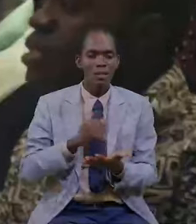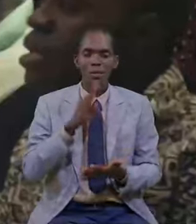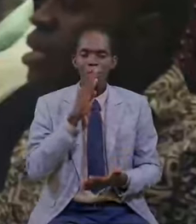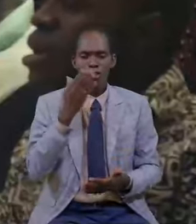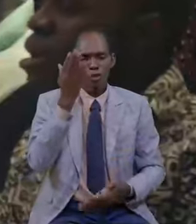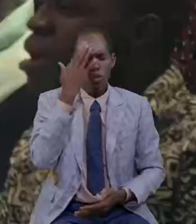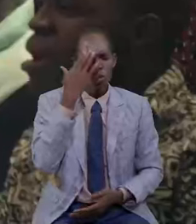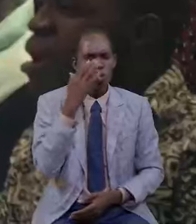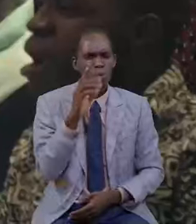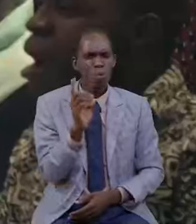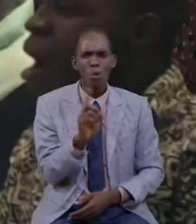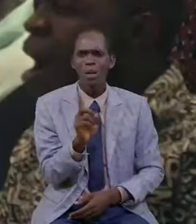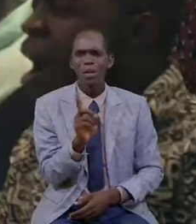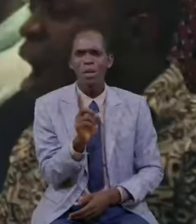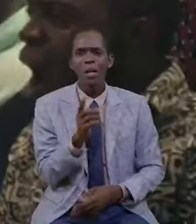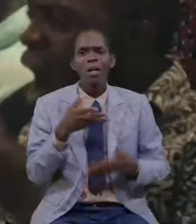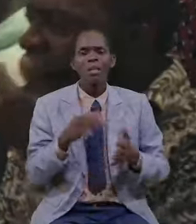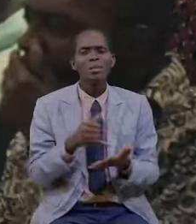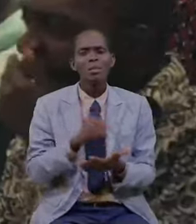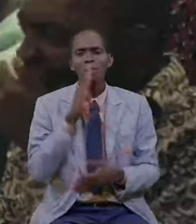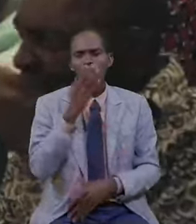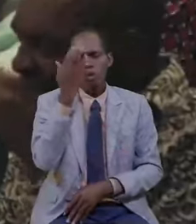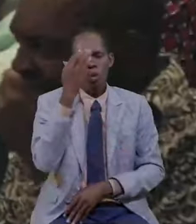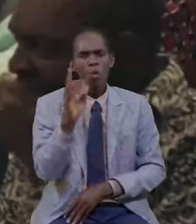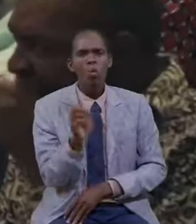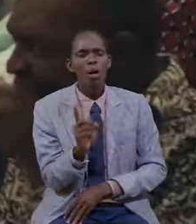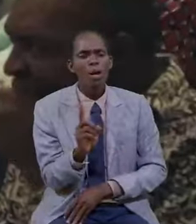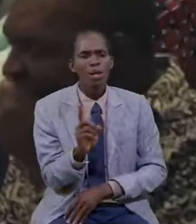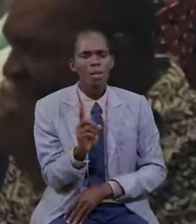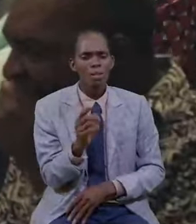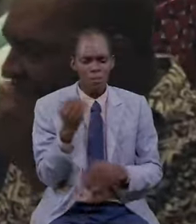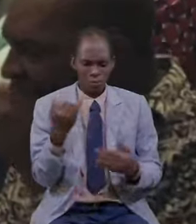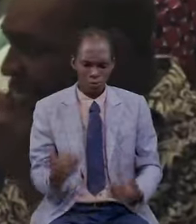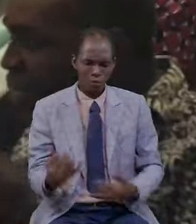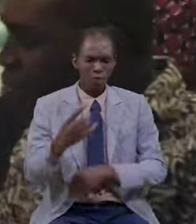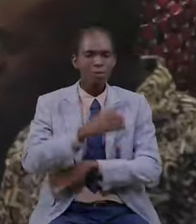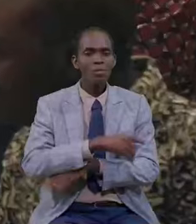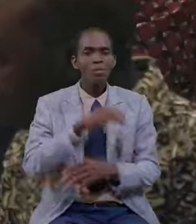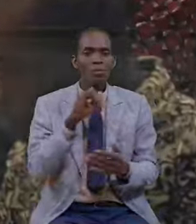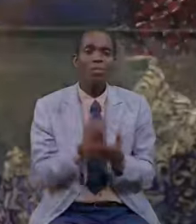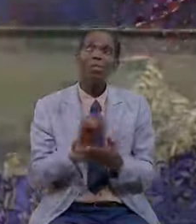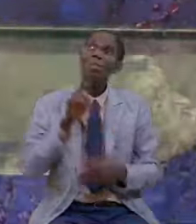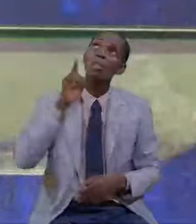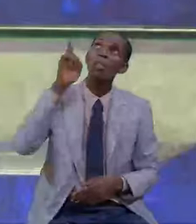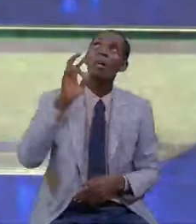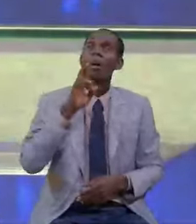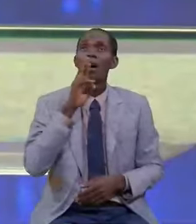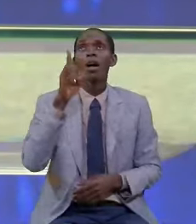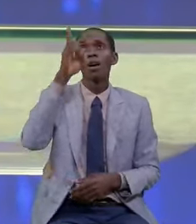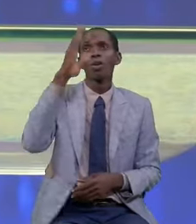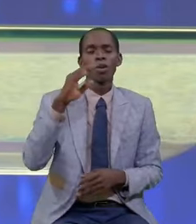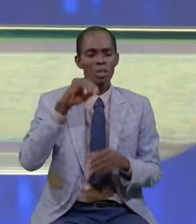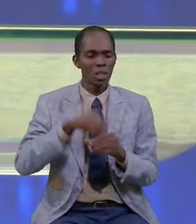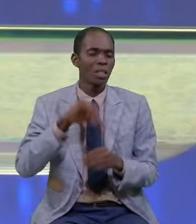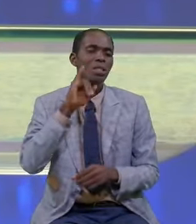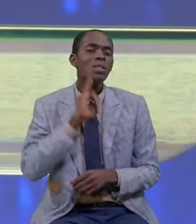quand, que l'on sache, je dis quand, aujourd'hui que tu es Dieu en Israël, que